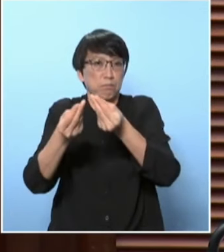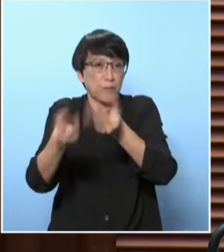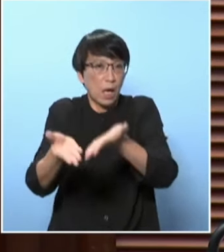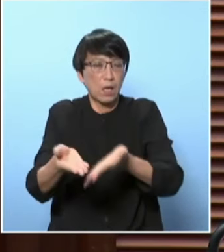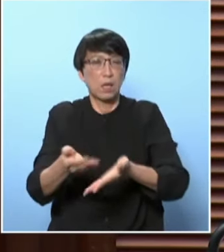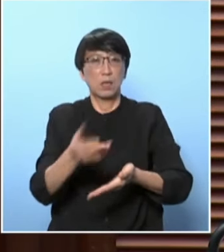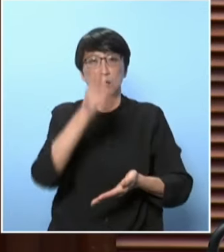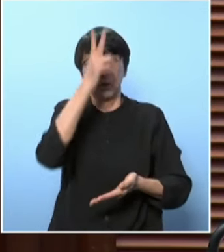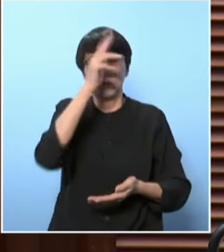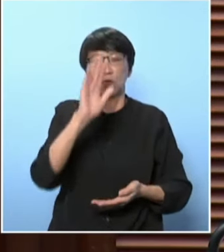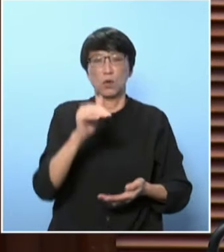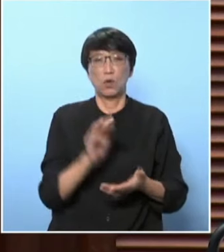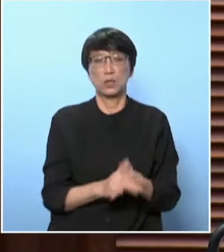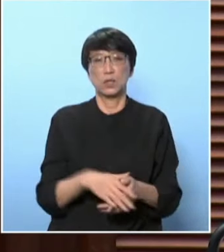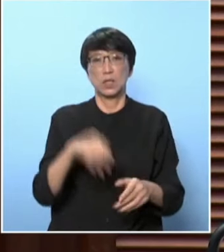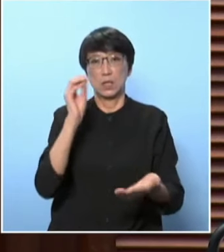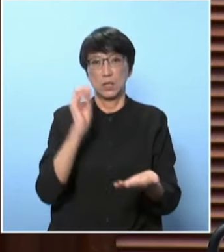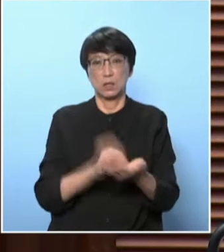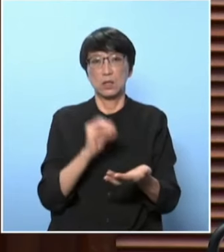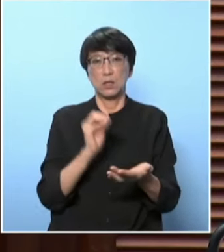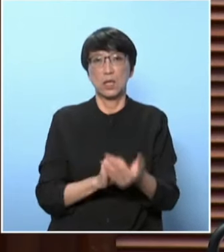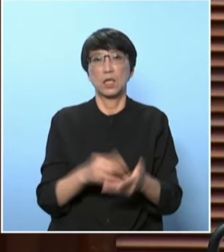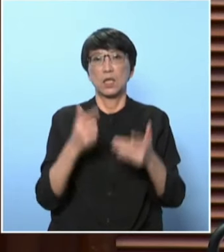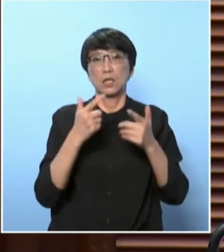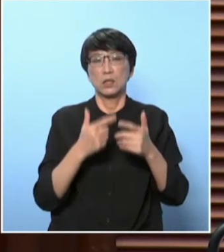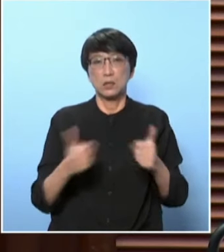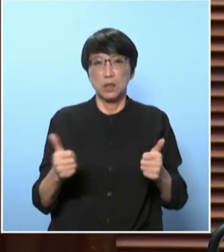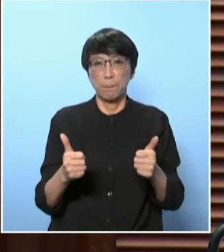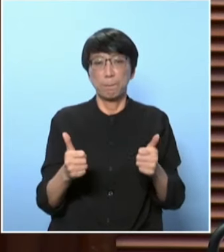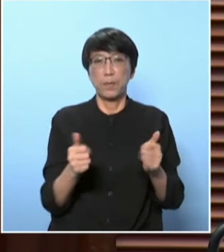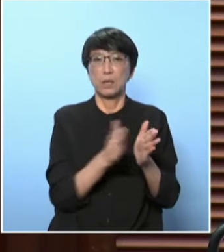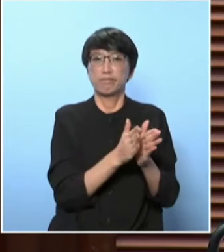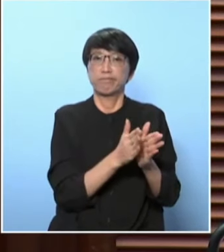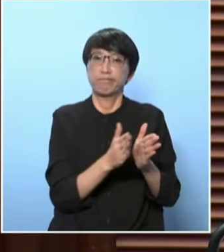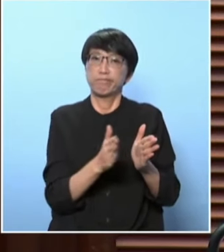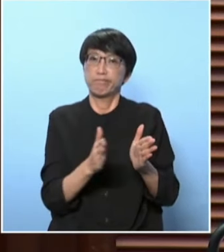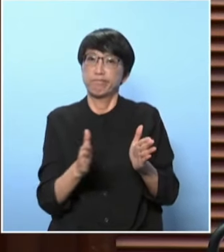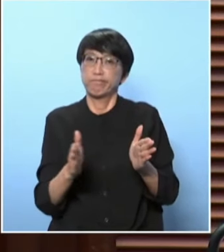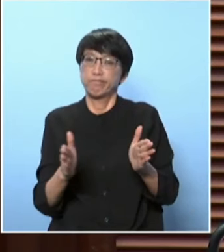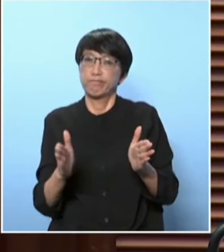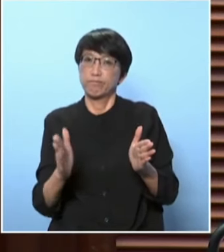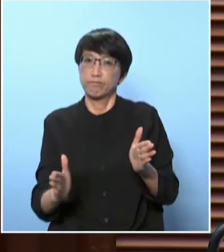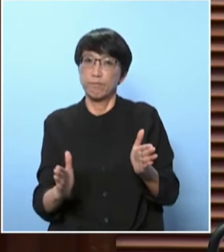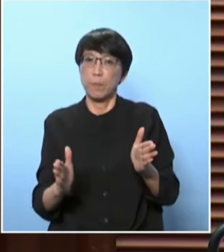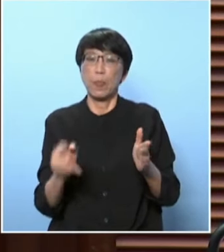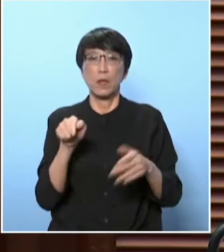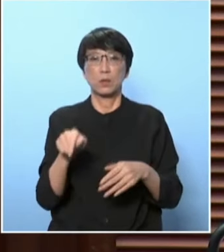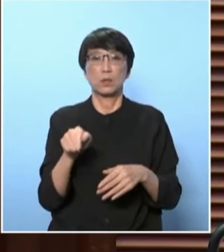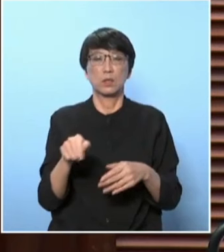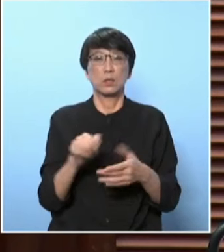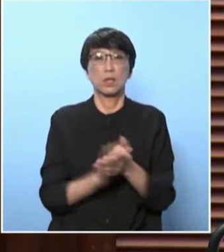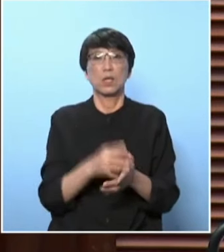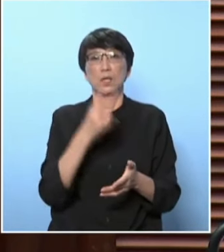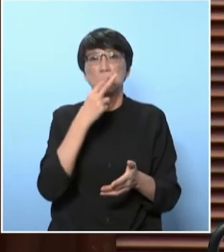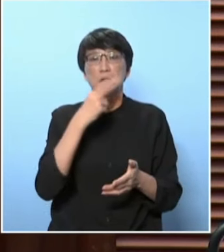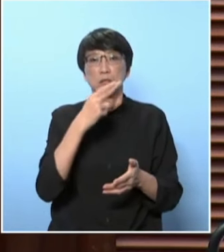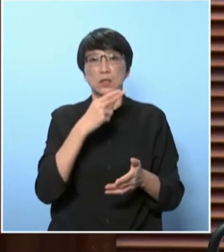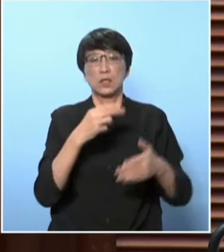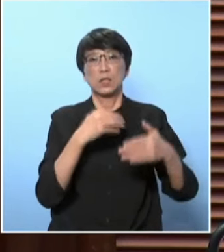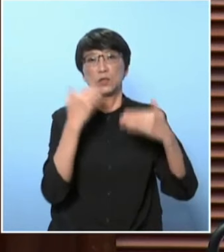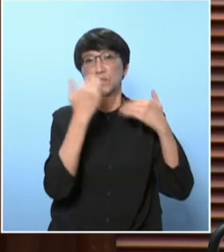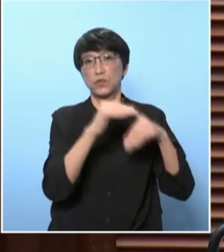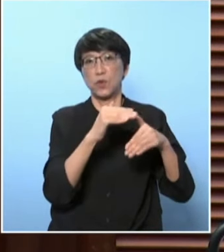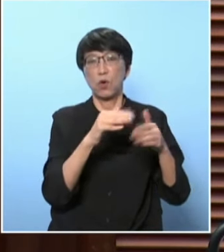呢段時間，我哋會定一個合適嘅一個緩衝期咧，俾呢啲嘅市民去到將呢啲產品咧係用咗佢